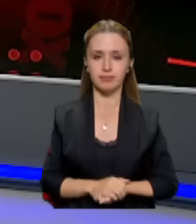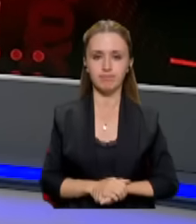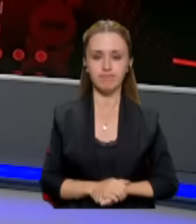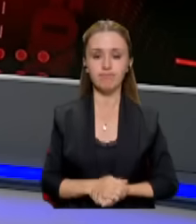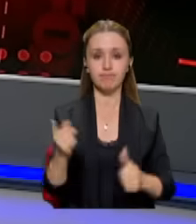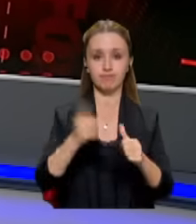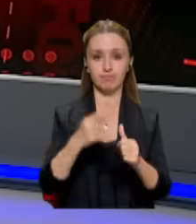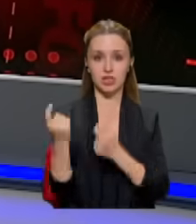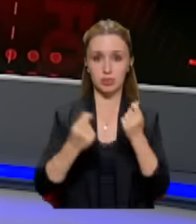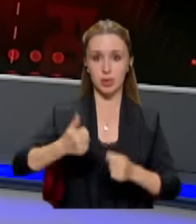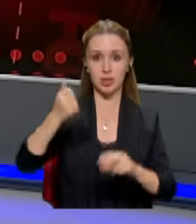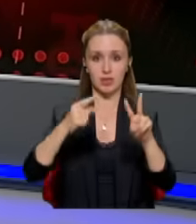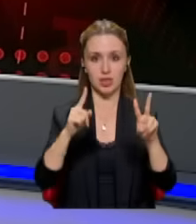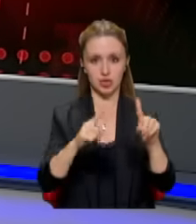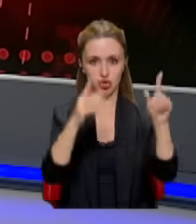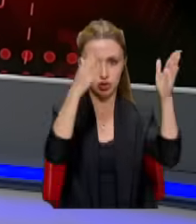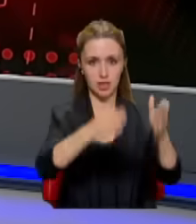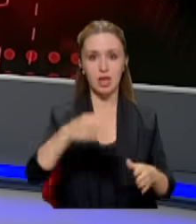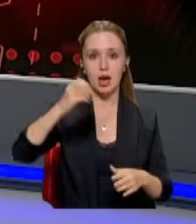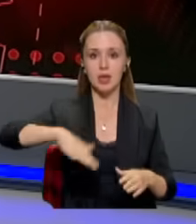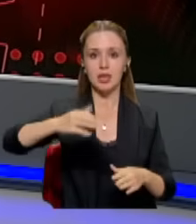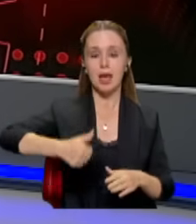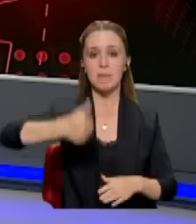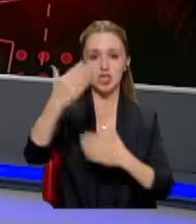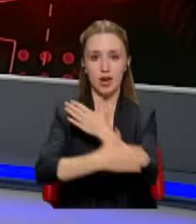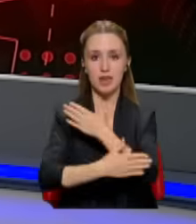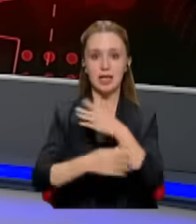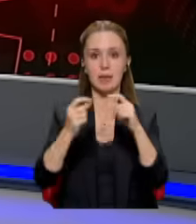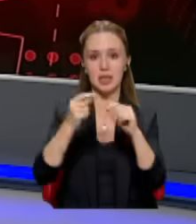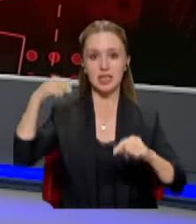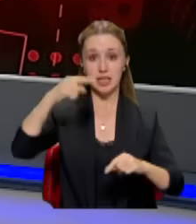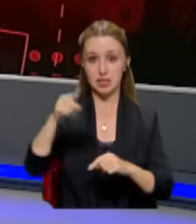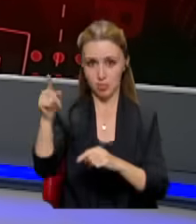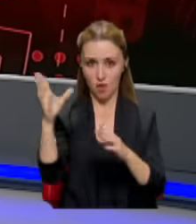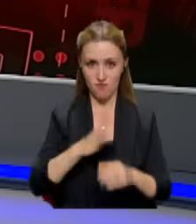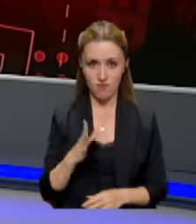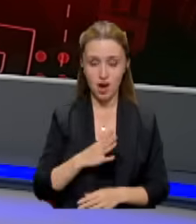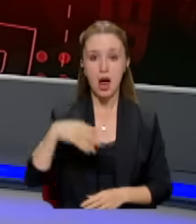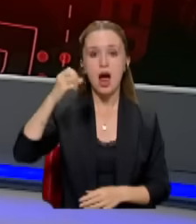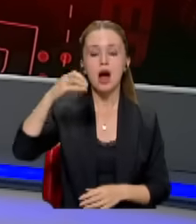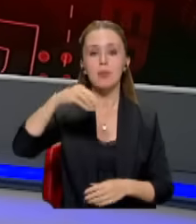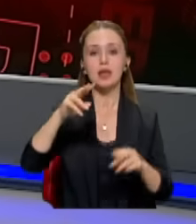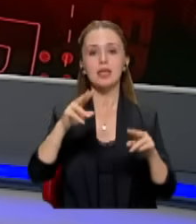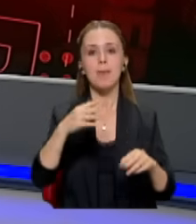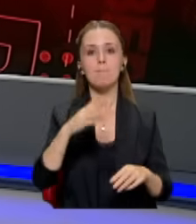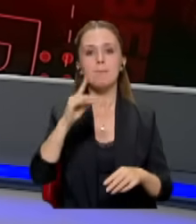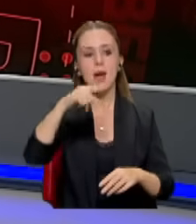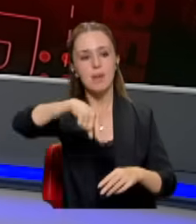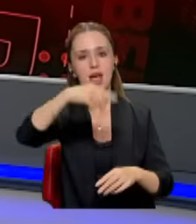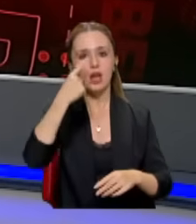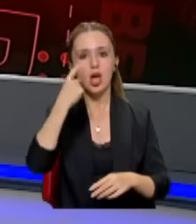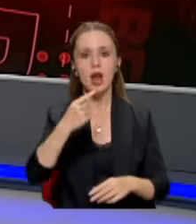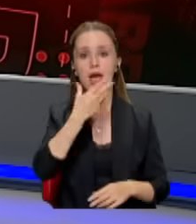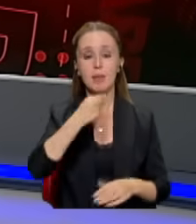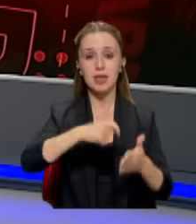Başta Çalışma Bakanı Vedat Işıkhan ve AK Parti Genel Başkan Vekili Binali Yıldırım olmak üzere AK Parti ve MHP cephesi